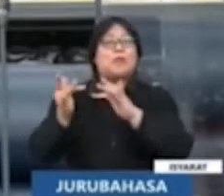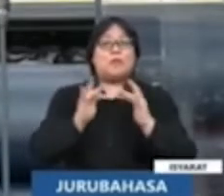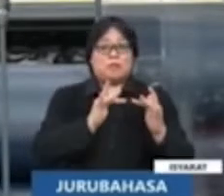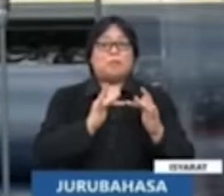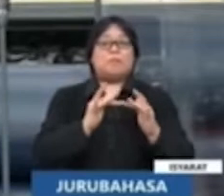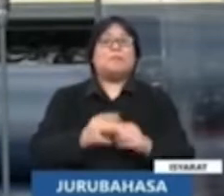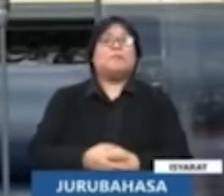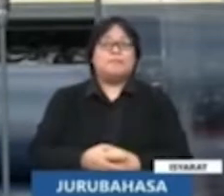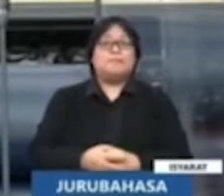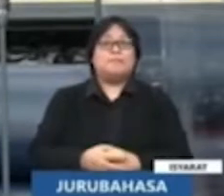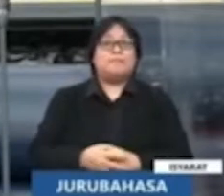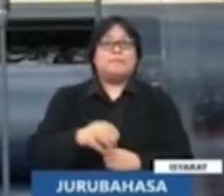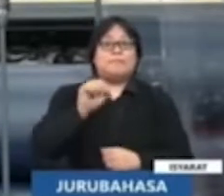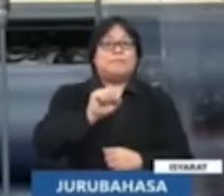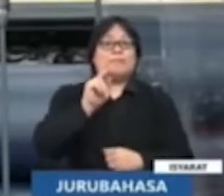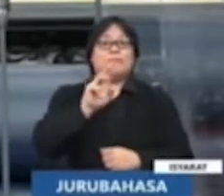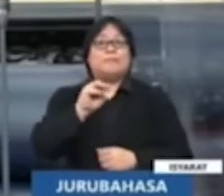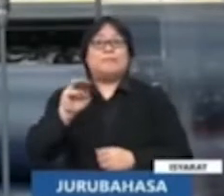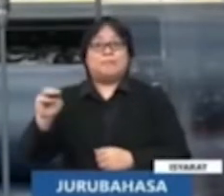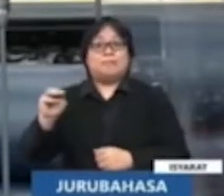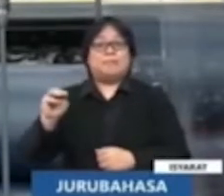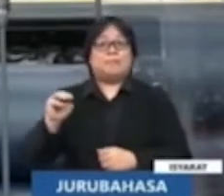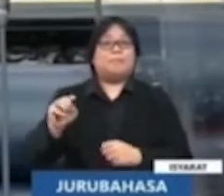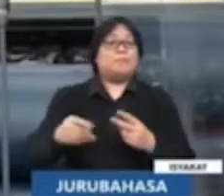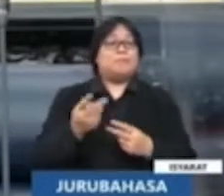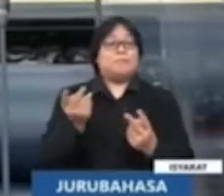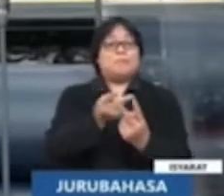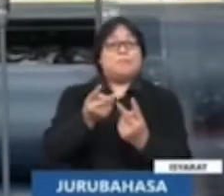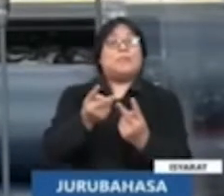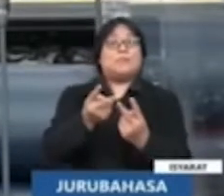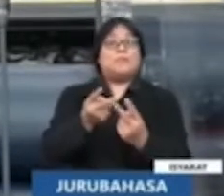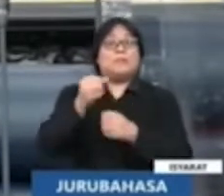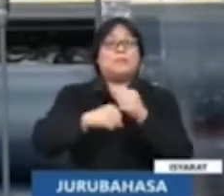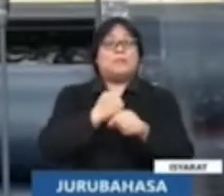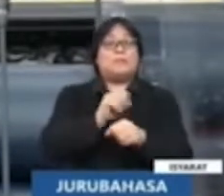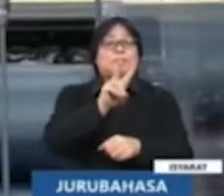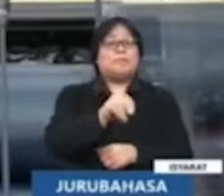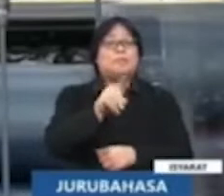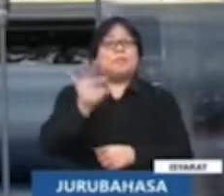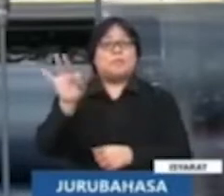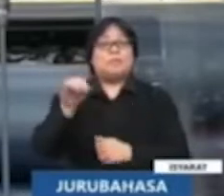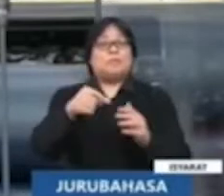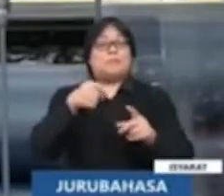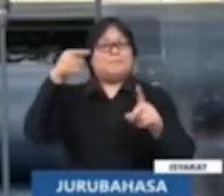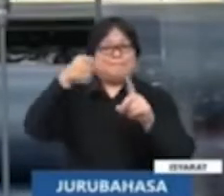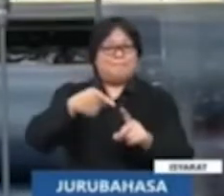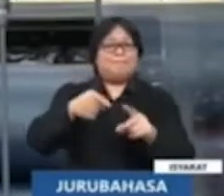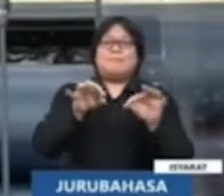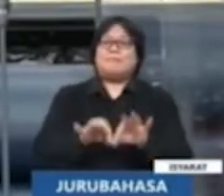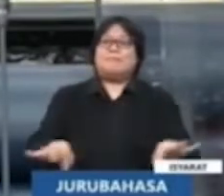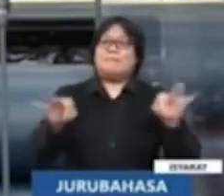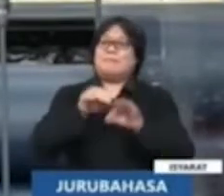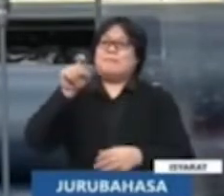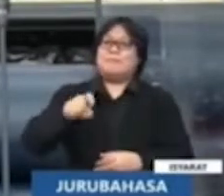perkhidmatan jalur lebar mudah alih oleh SKMM yang kedua-duanya diterbitkan pada Disember 2019 menekankan